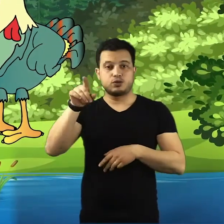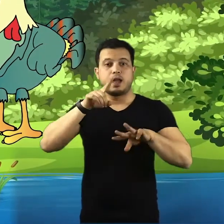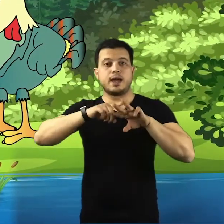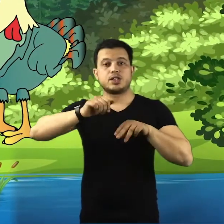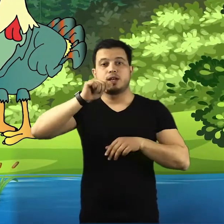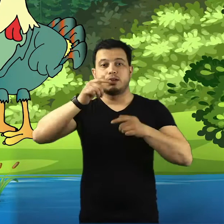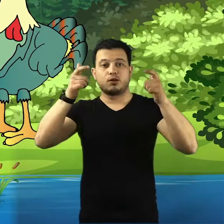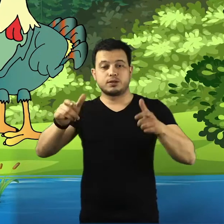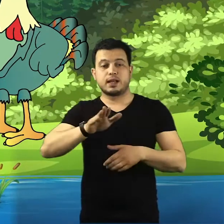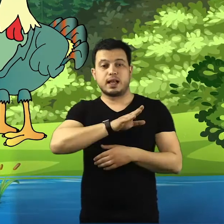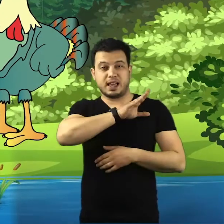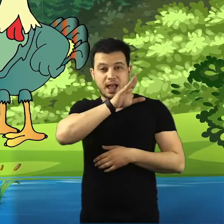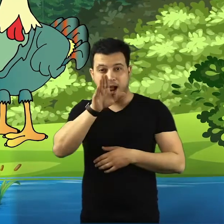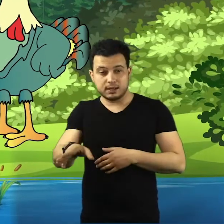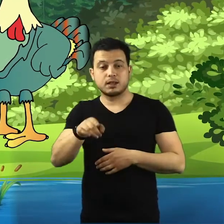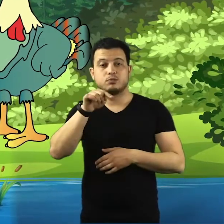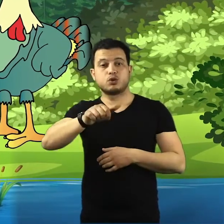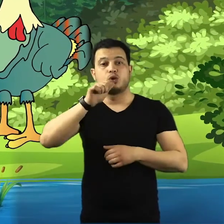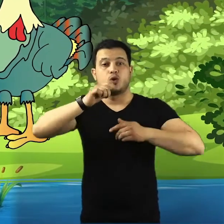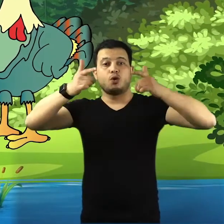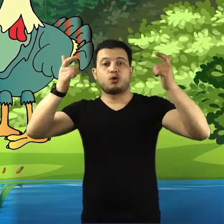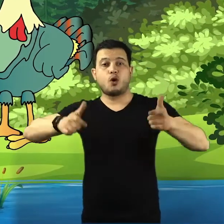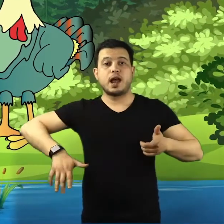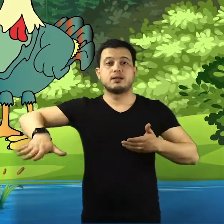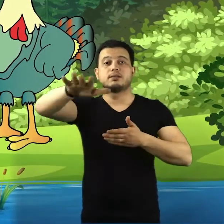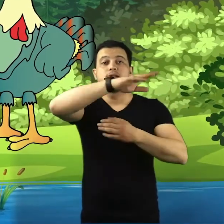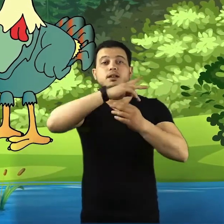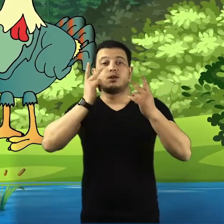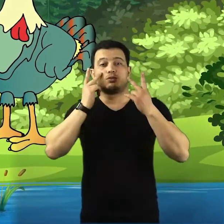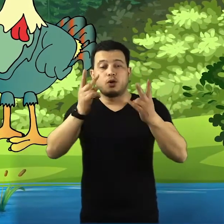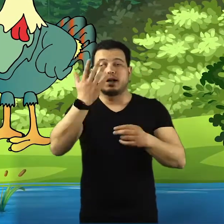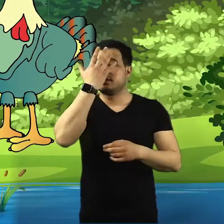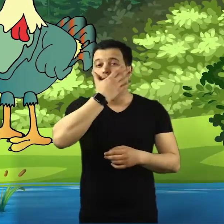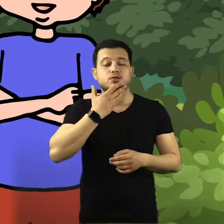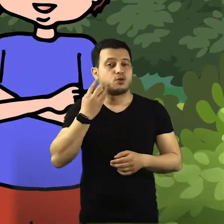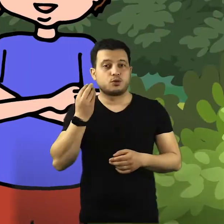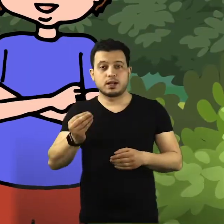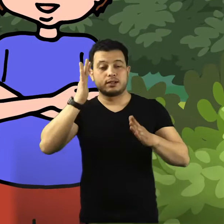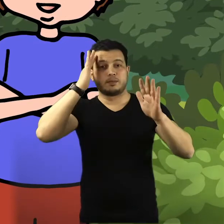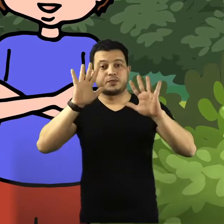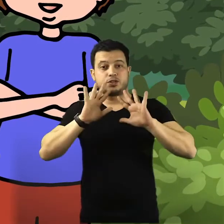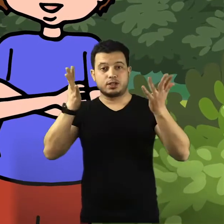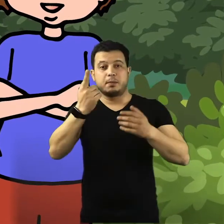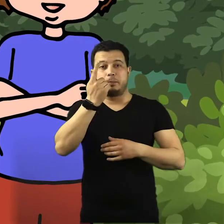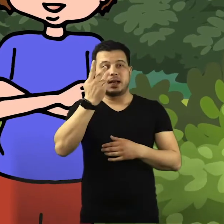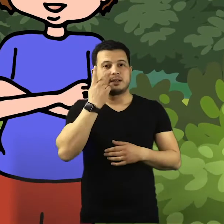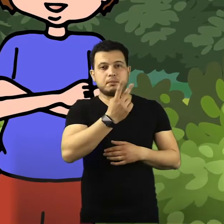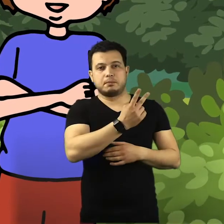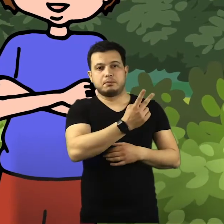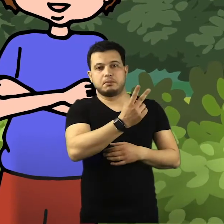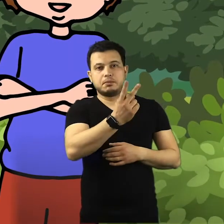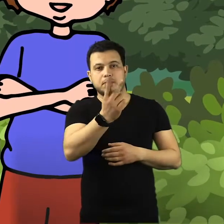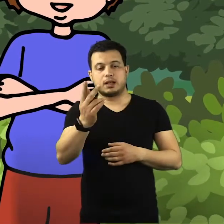geldiklerinde Göletin güzelliği karşısında Adeta büyülenmişlerdi Biraz etrafa bakındıktan